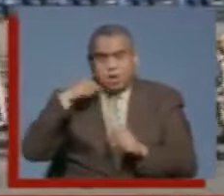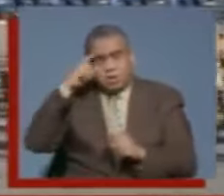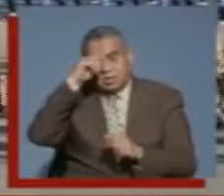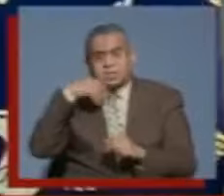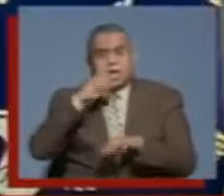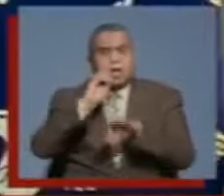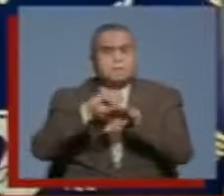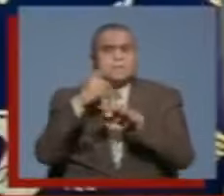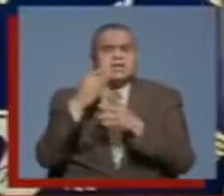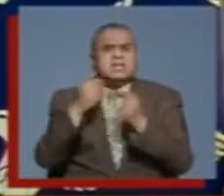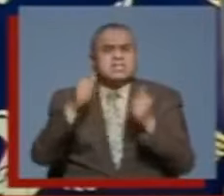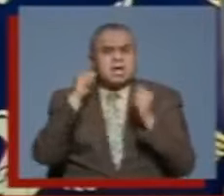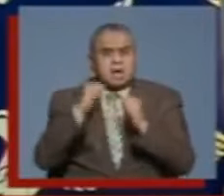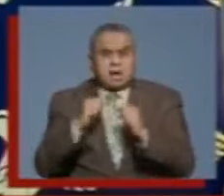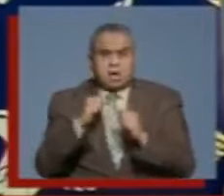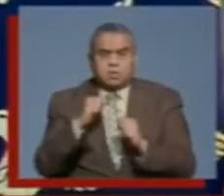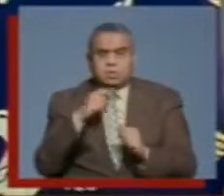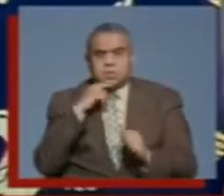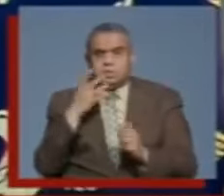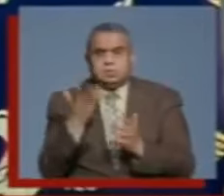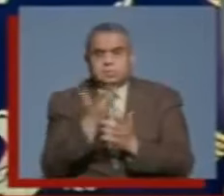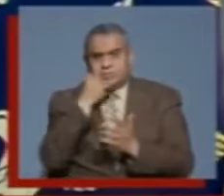نتمنى خلال يعني